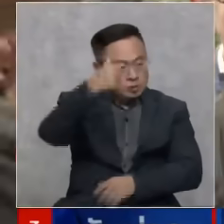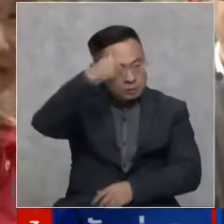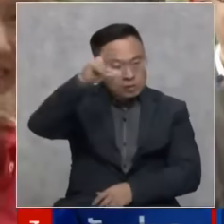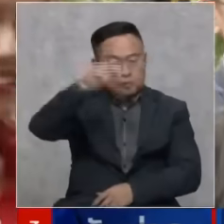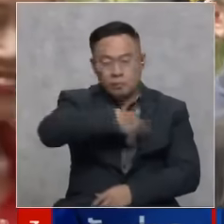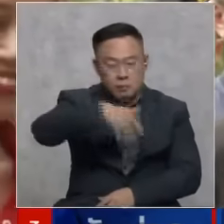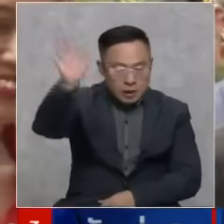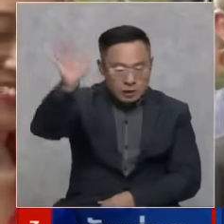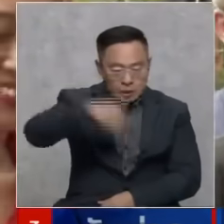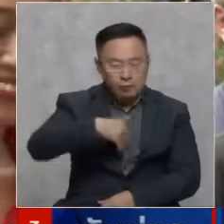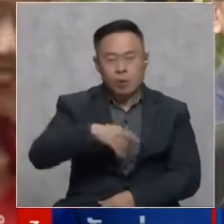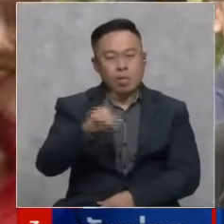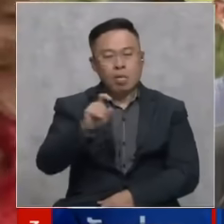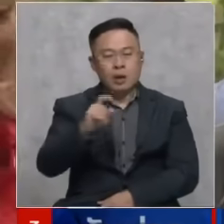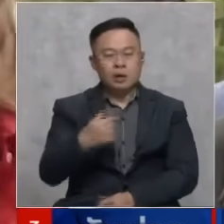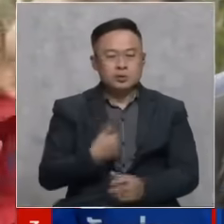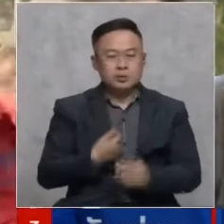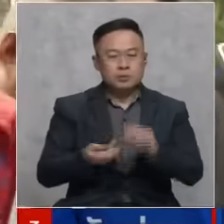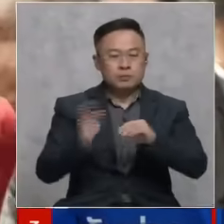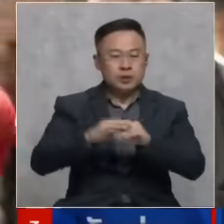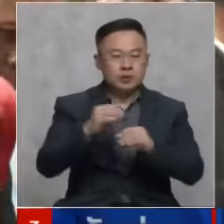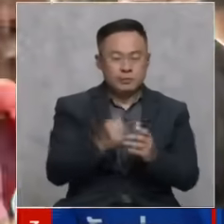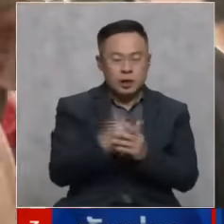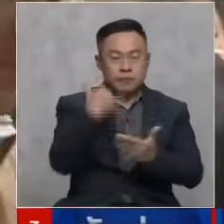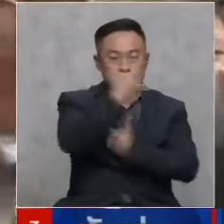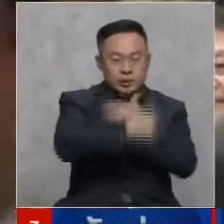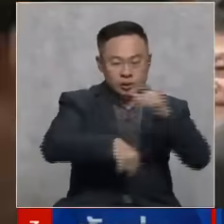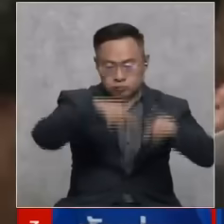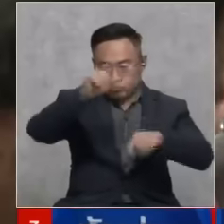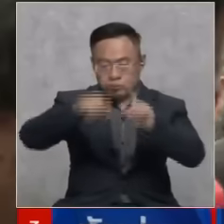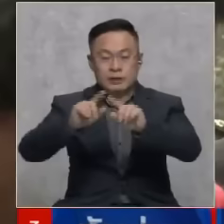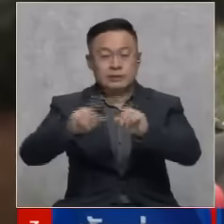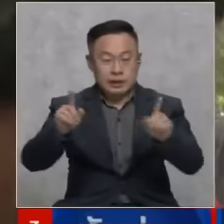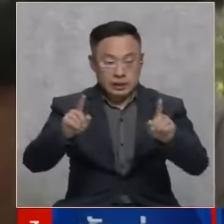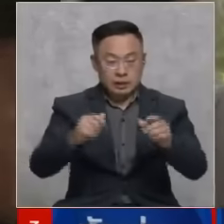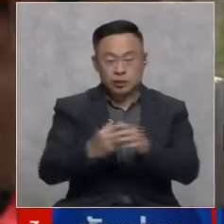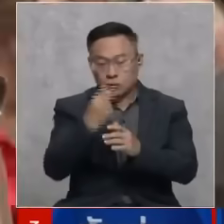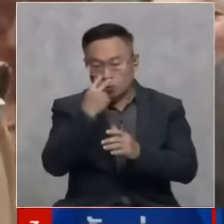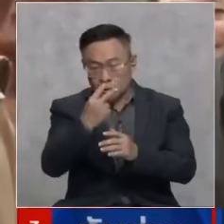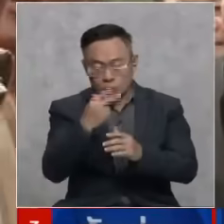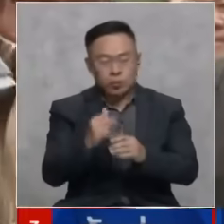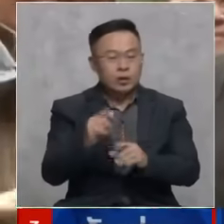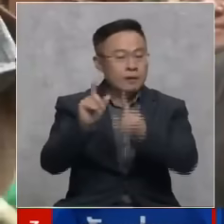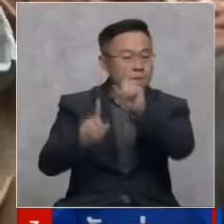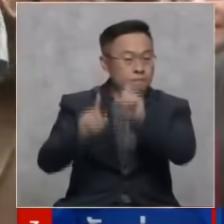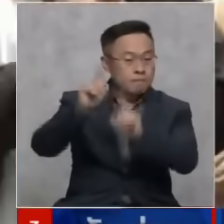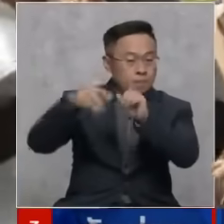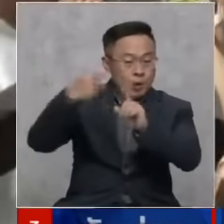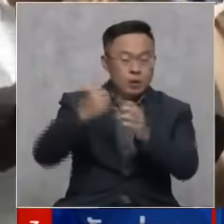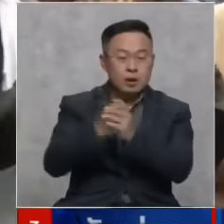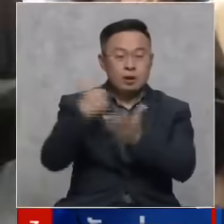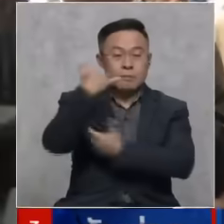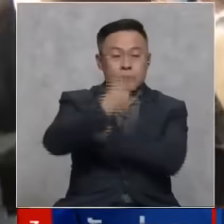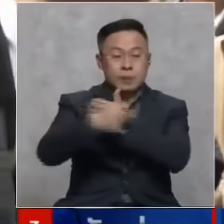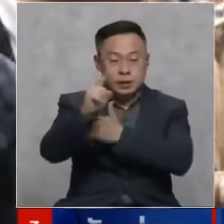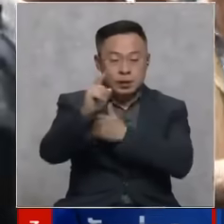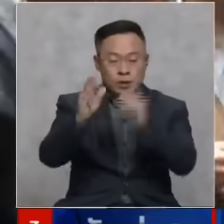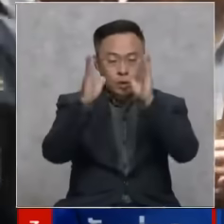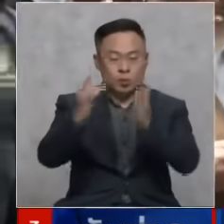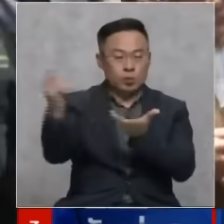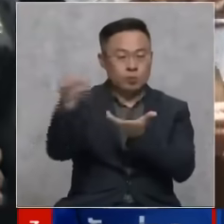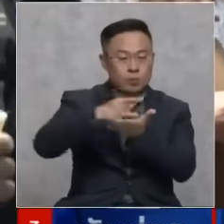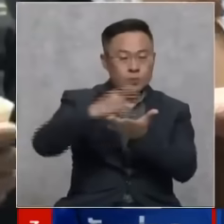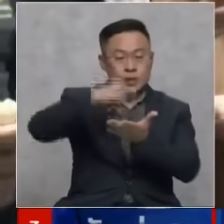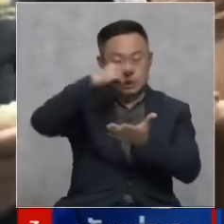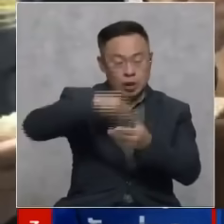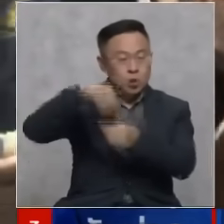าใหม่ฉะนั้นเนี่ยอาจจะมีการพิจารณาให้แต่ละประเทศจะนำข้อมูลสถิติต่างๆมาดูนะคะและก็อาจจะมีการยืด